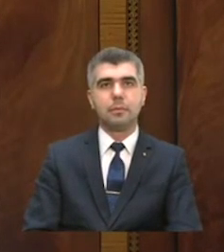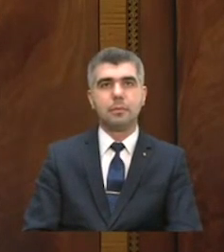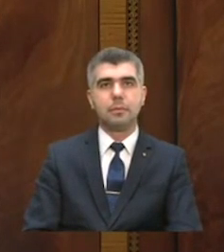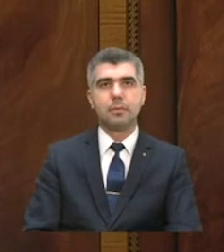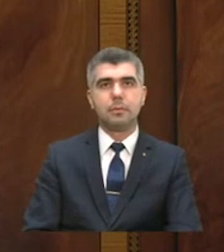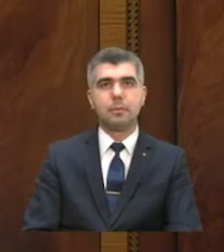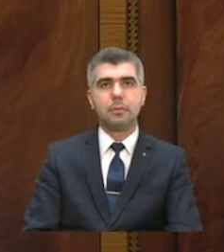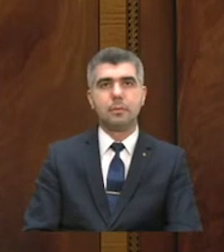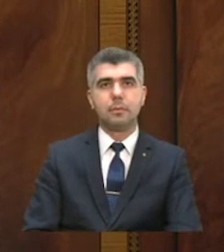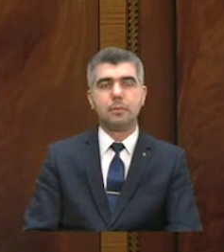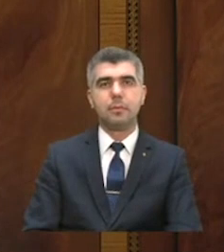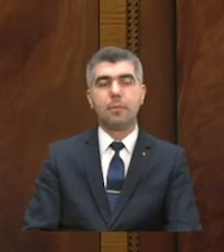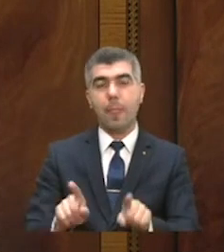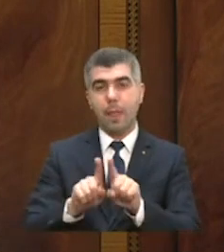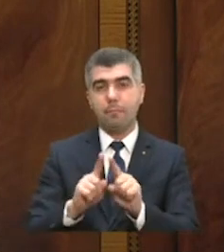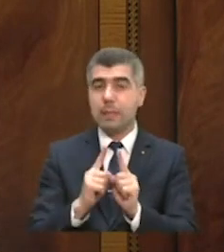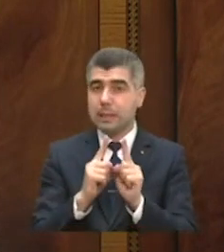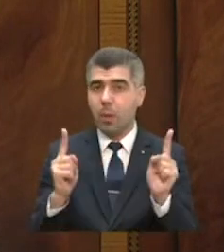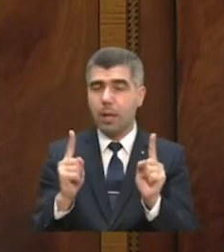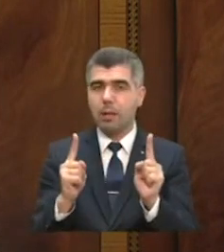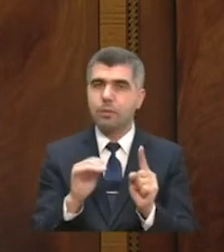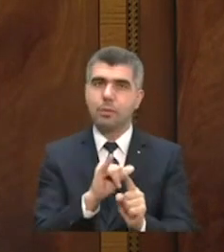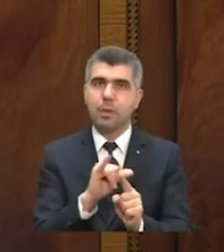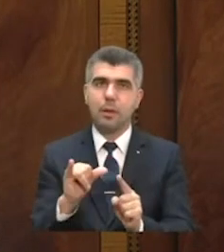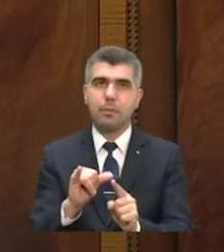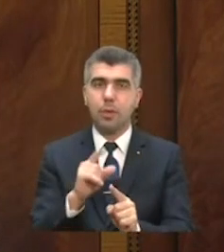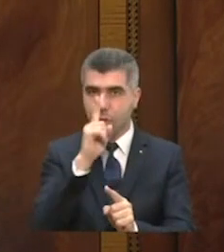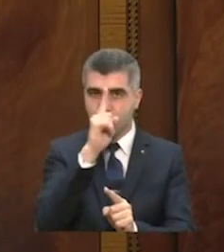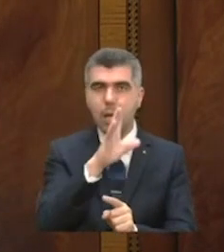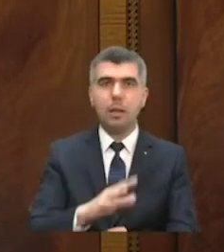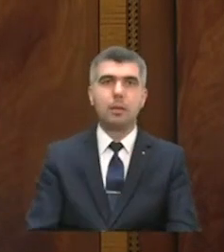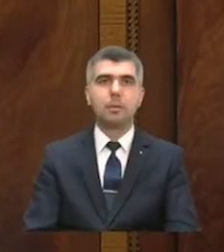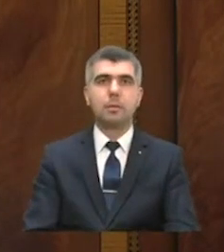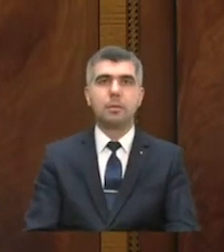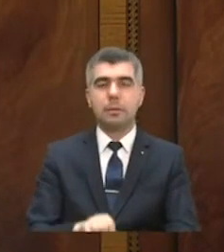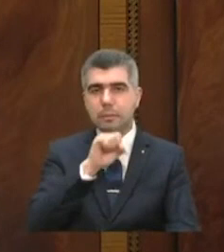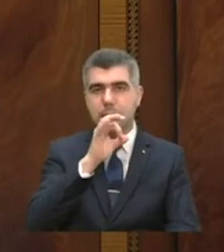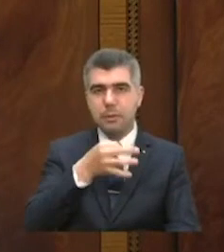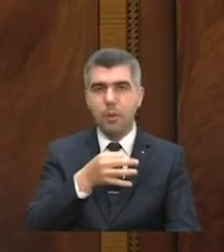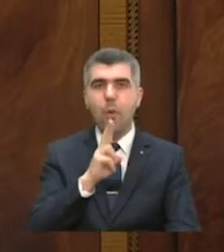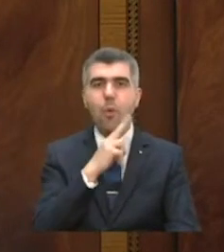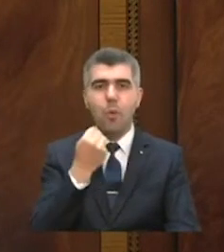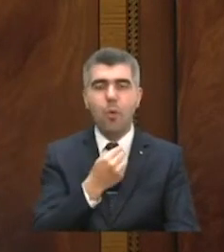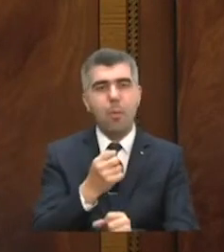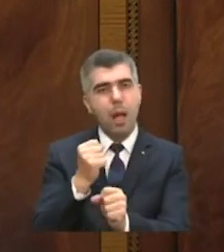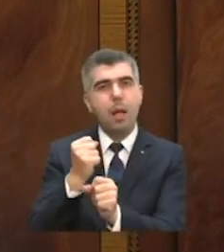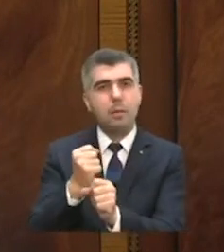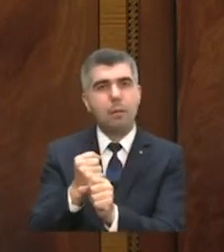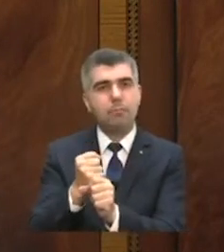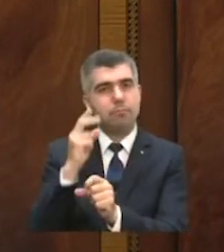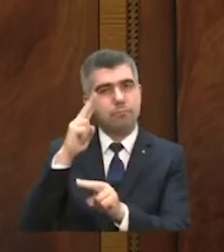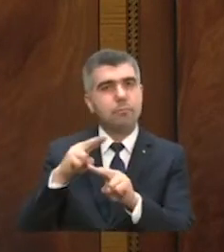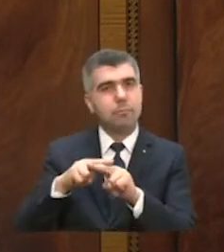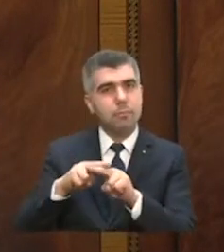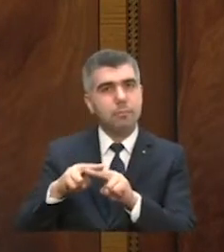هذه ما نطولش عليكم، ان شاء الله بغينا الحكومه تشتغل في احسن الظروف